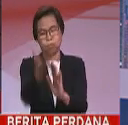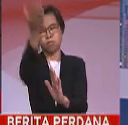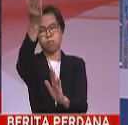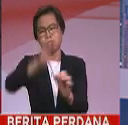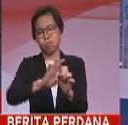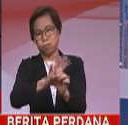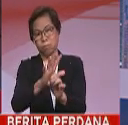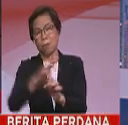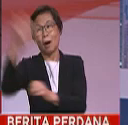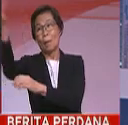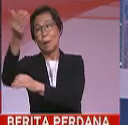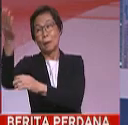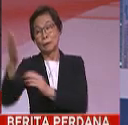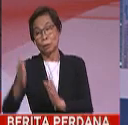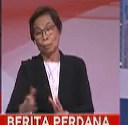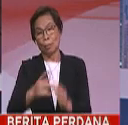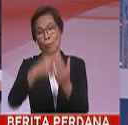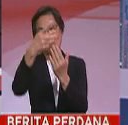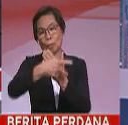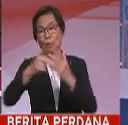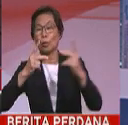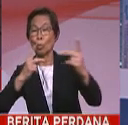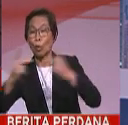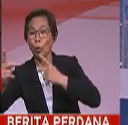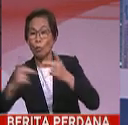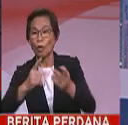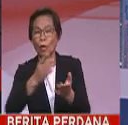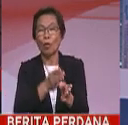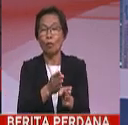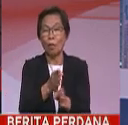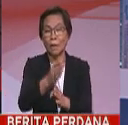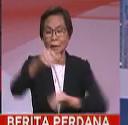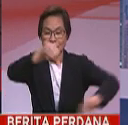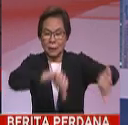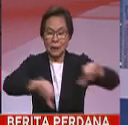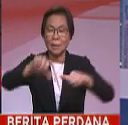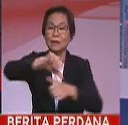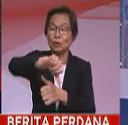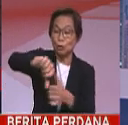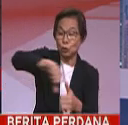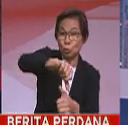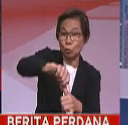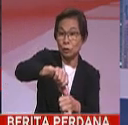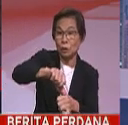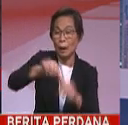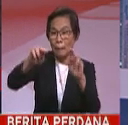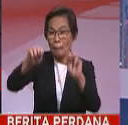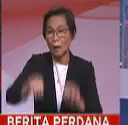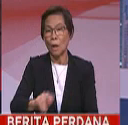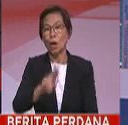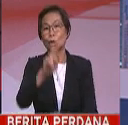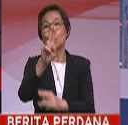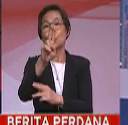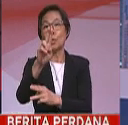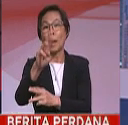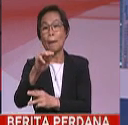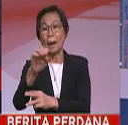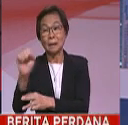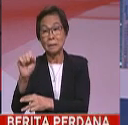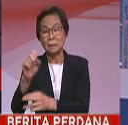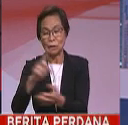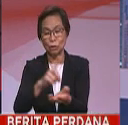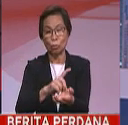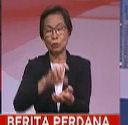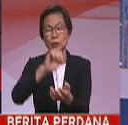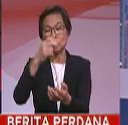COVID-19. Menurut pensyarah kanan Program Komunikasi Fakulti Sains Sosial Kemanusiaan Universiti Malaysia Sabah, Dr.